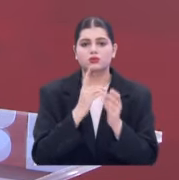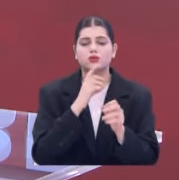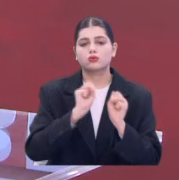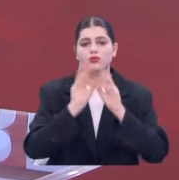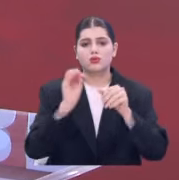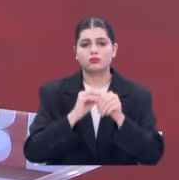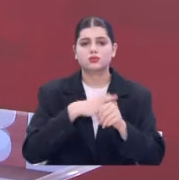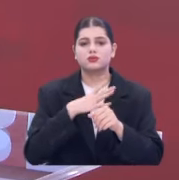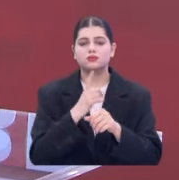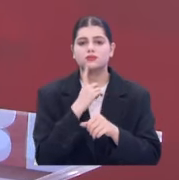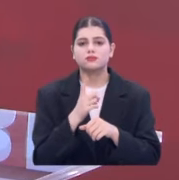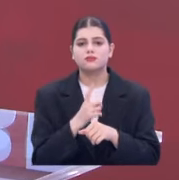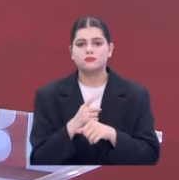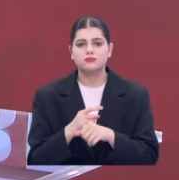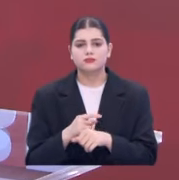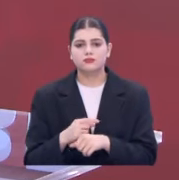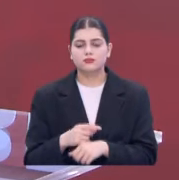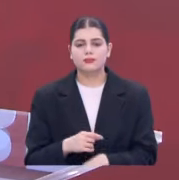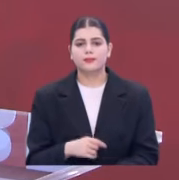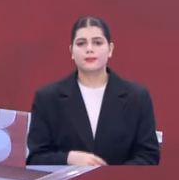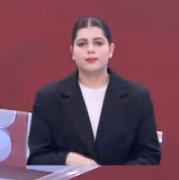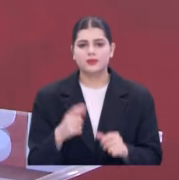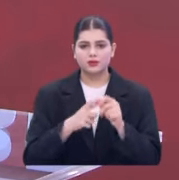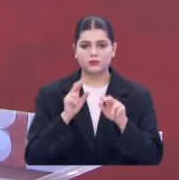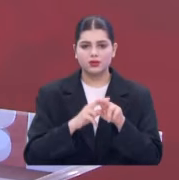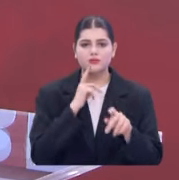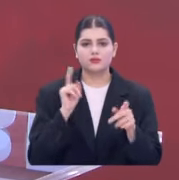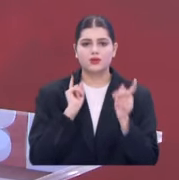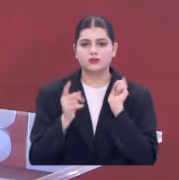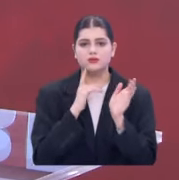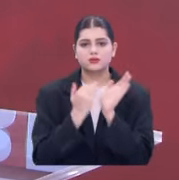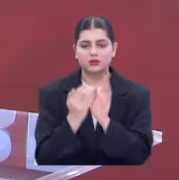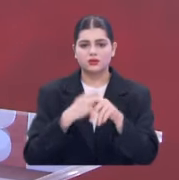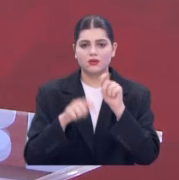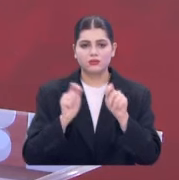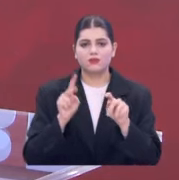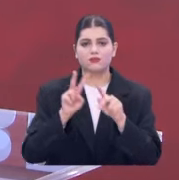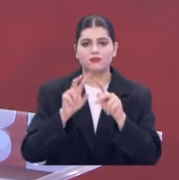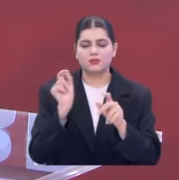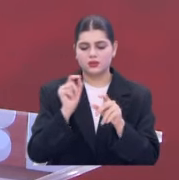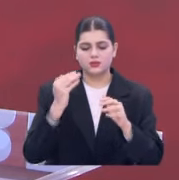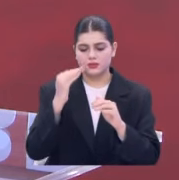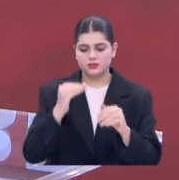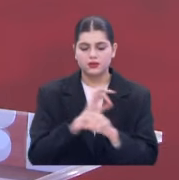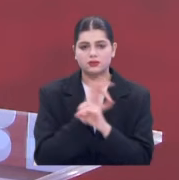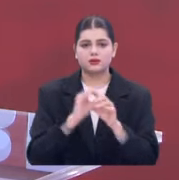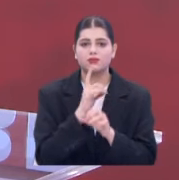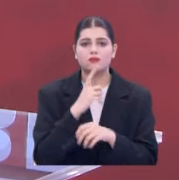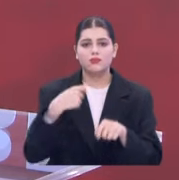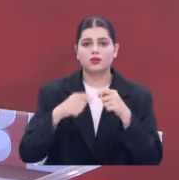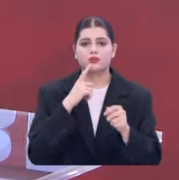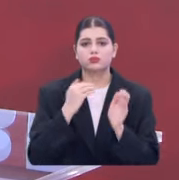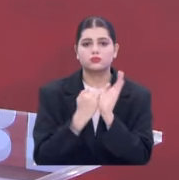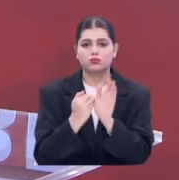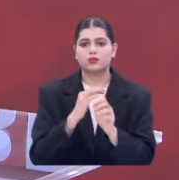gönderilmesinin istenmesine karar verilmiş Semih Kaya'nın mahkemeye sunduğu mailin söz konusu e bankaya da